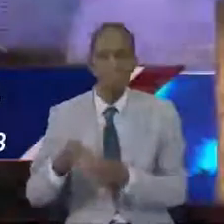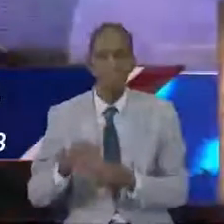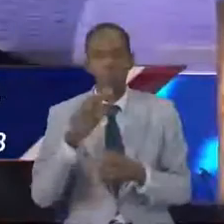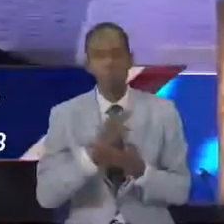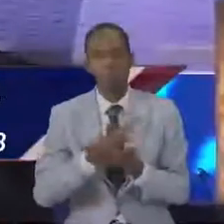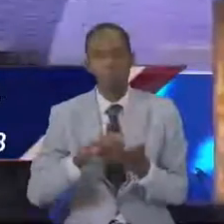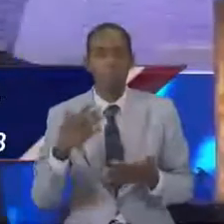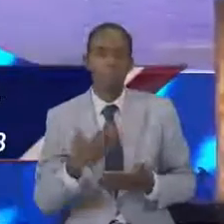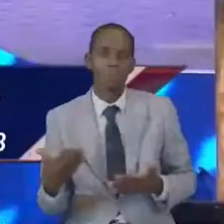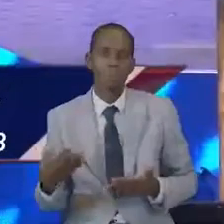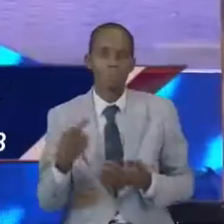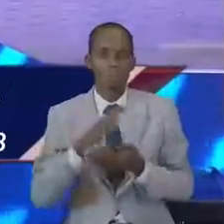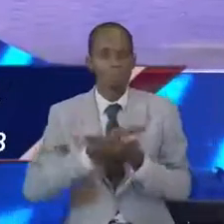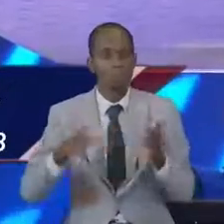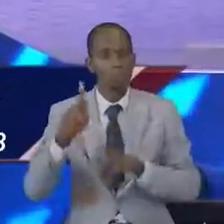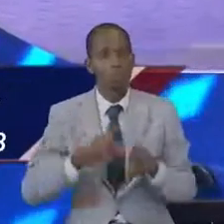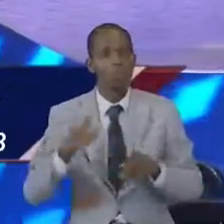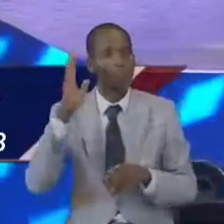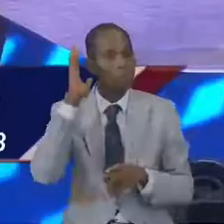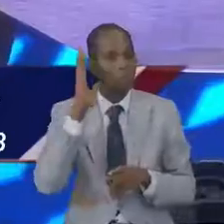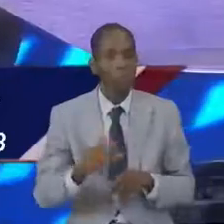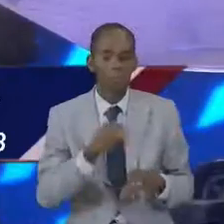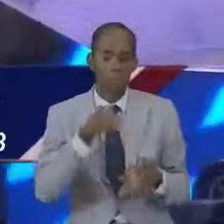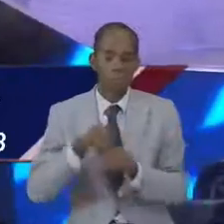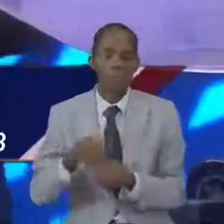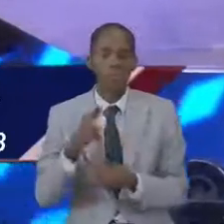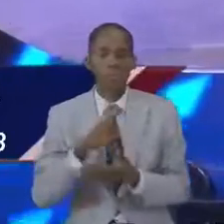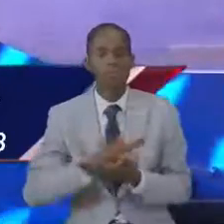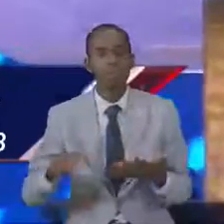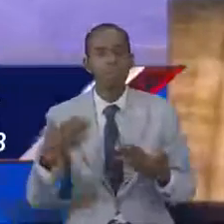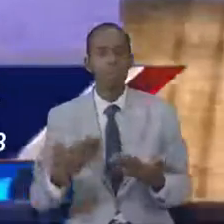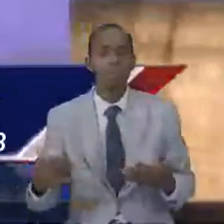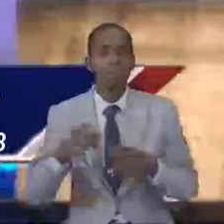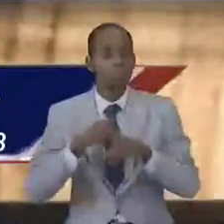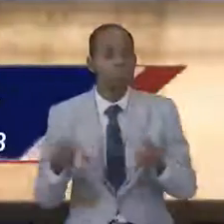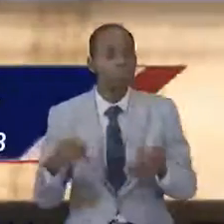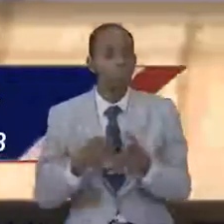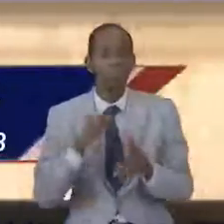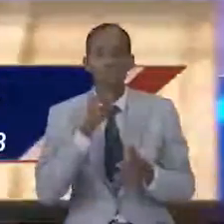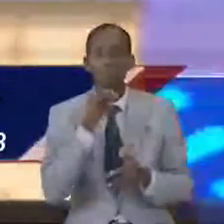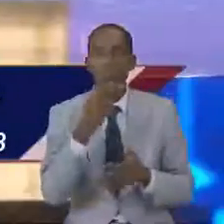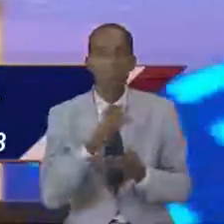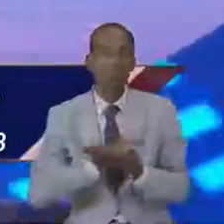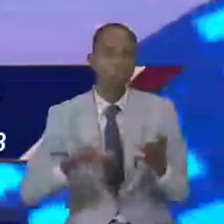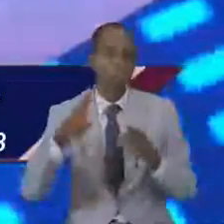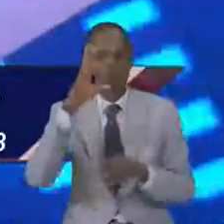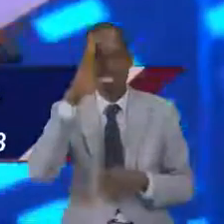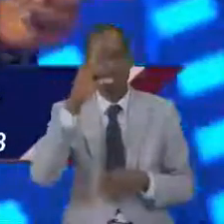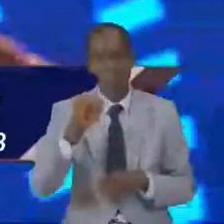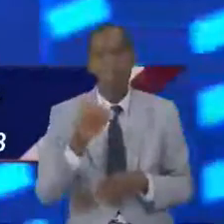pieux vont semer la semence pieuse les croyants puis ils vont semer